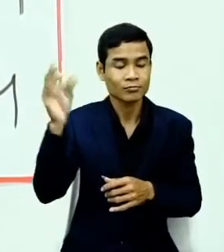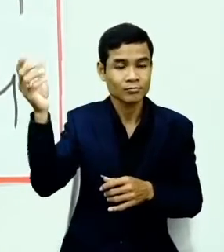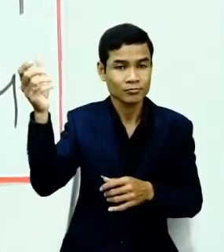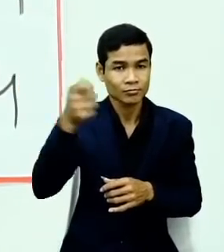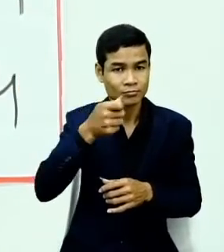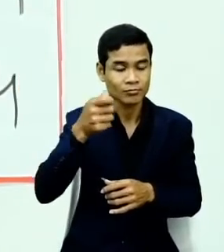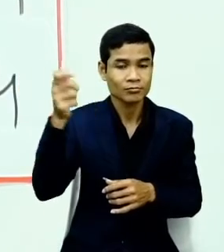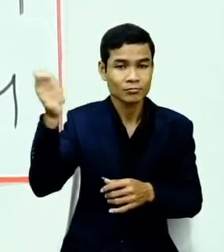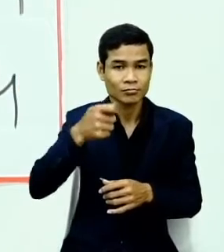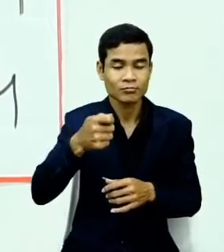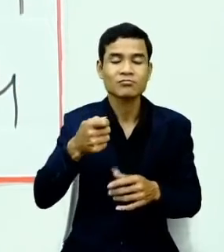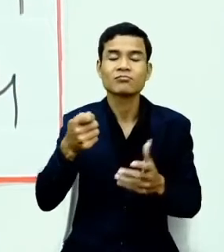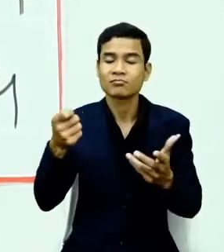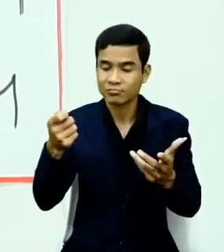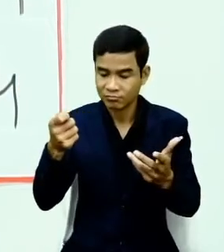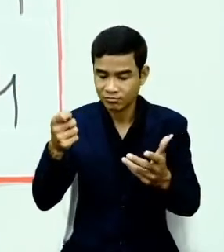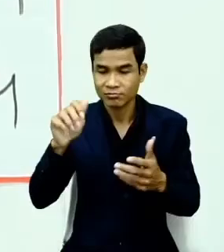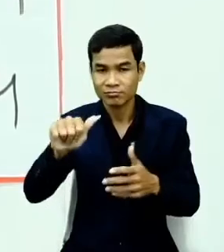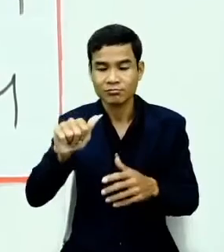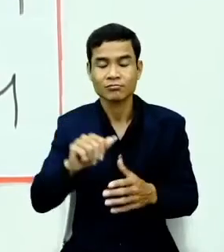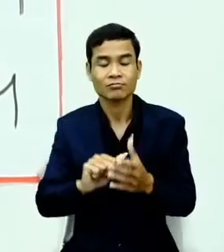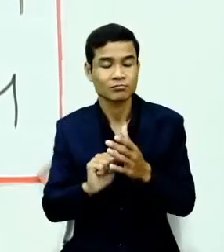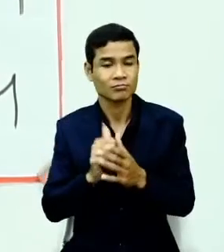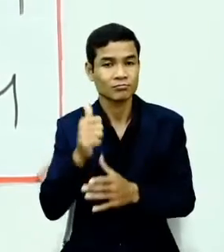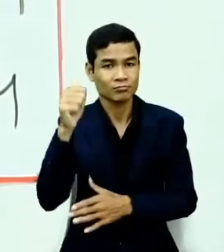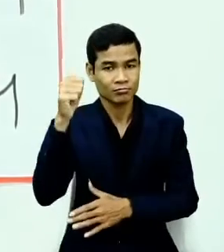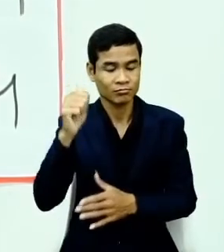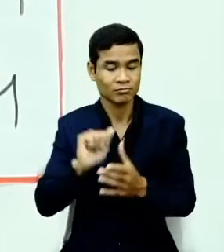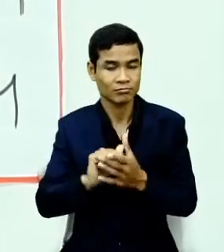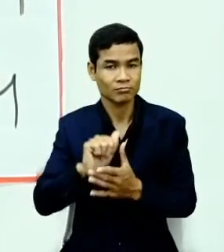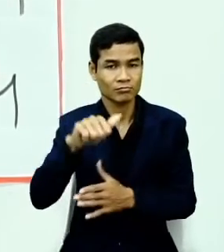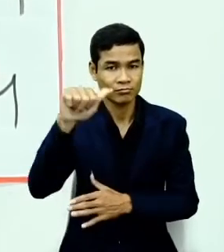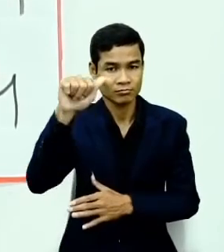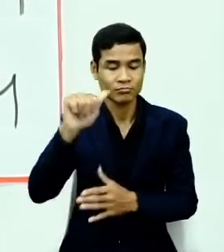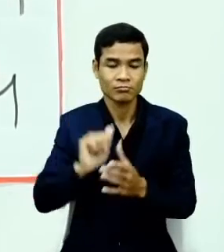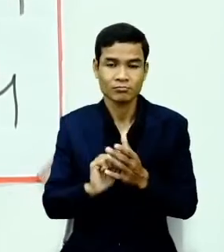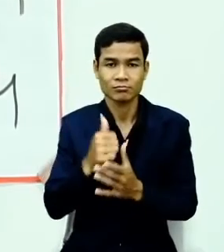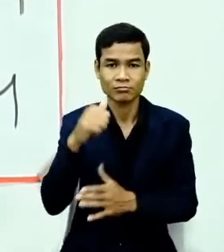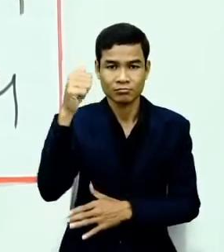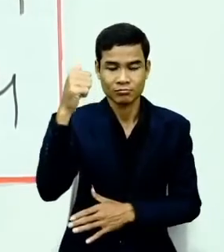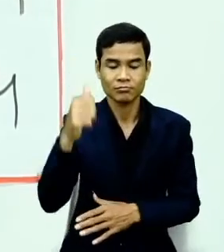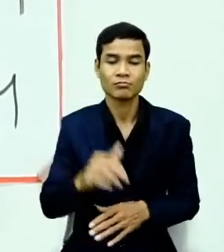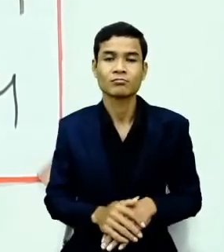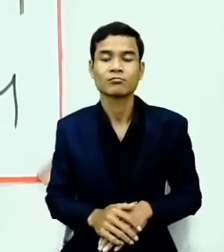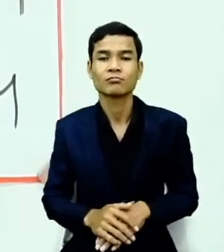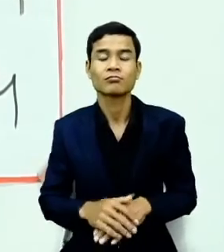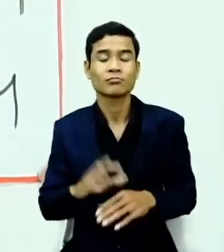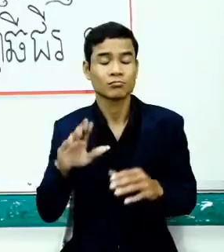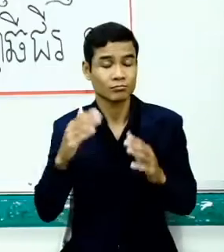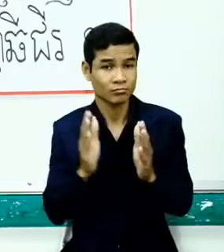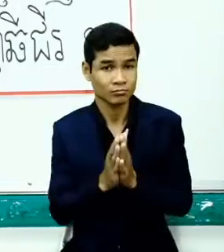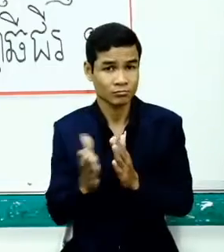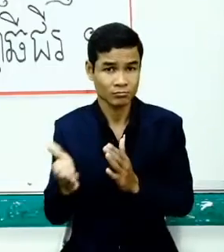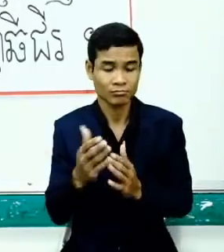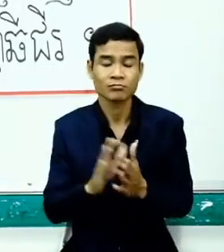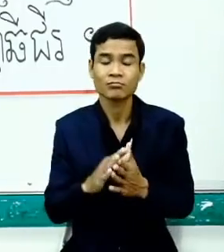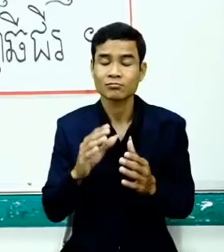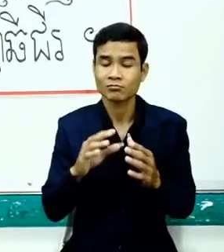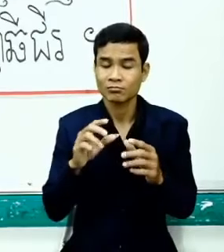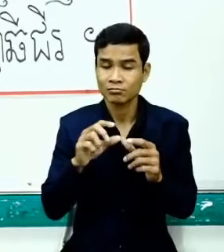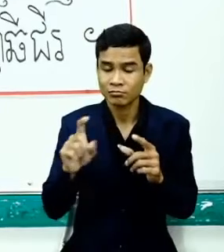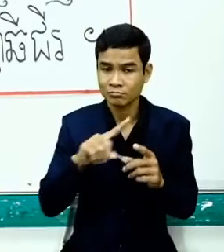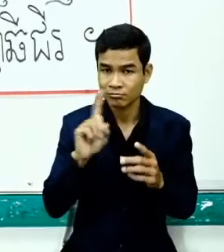ទៅបេះញោចាកូនឃើញអត់ញាបោះកូនញីទៅបេះញោចាអកូនតោះសំណួរបន្ទា